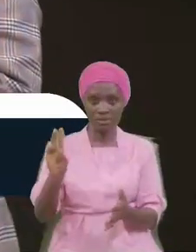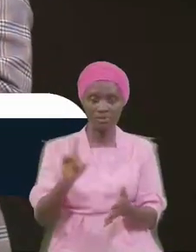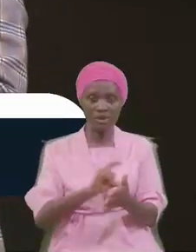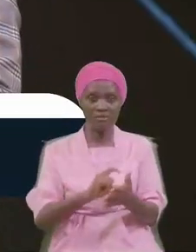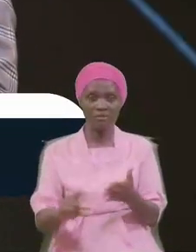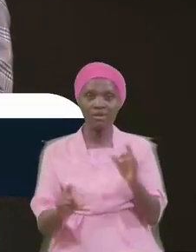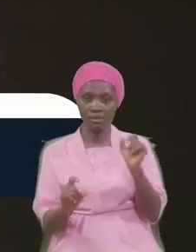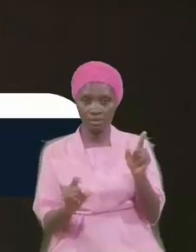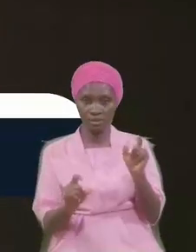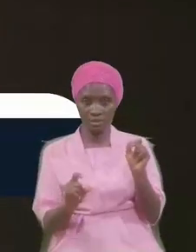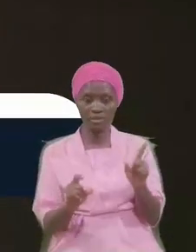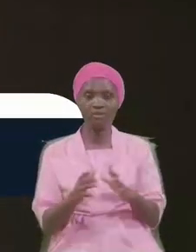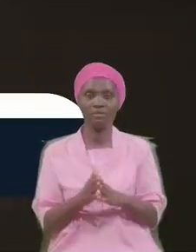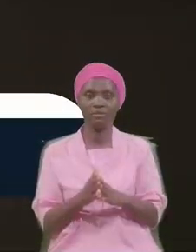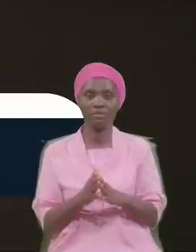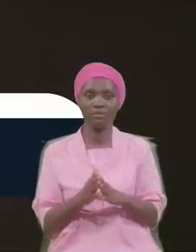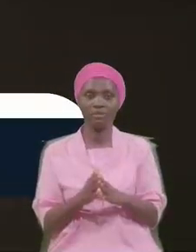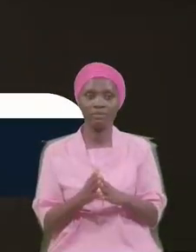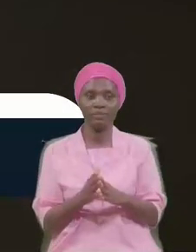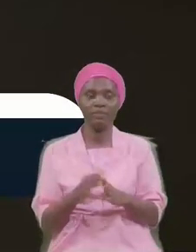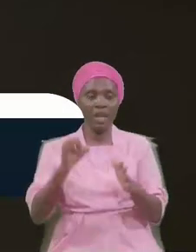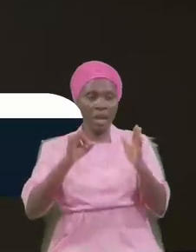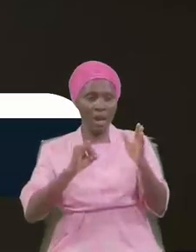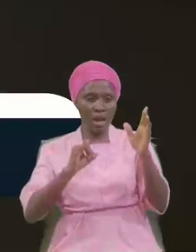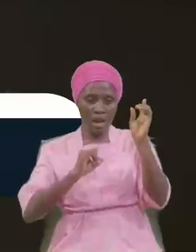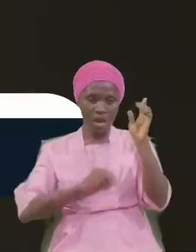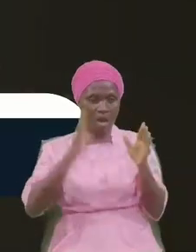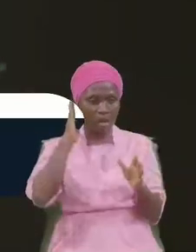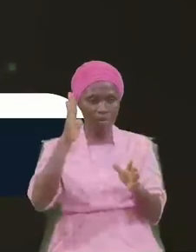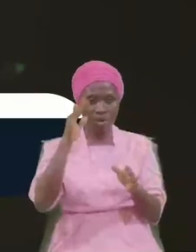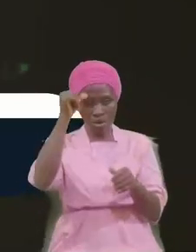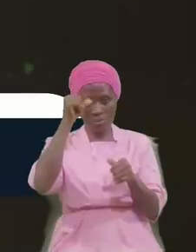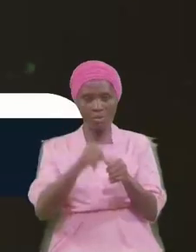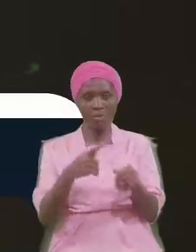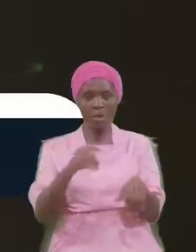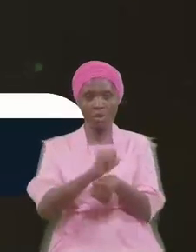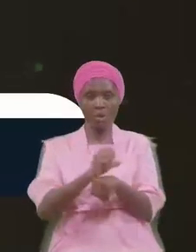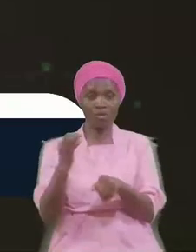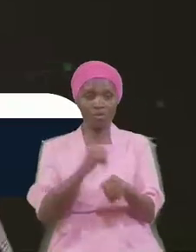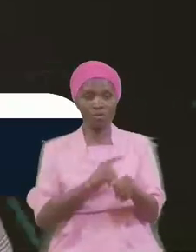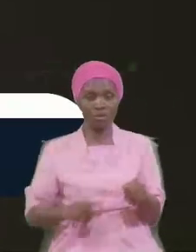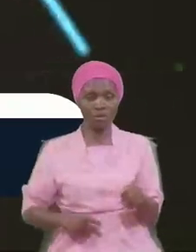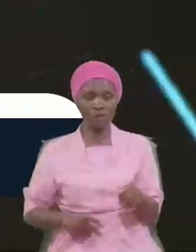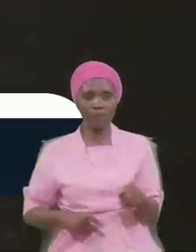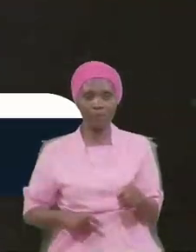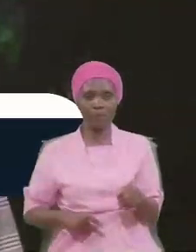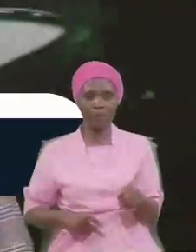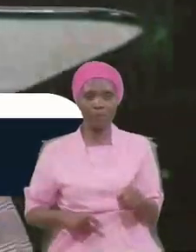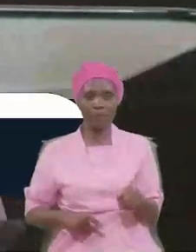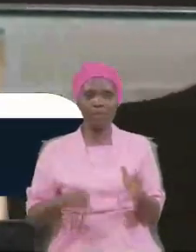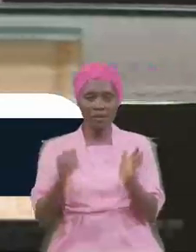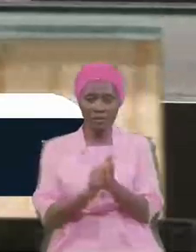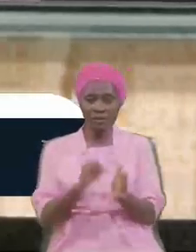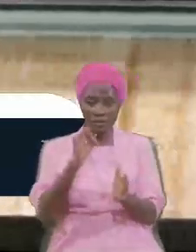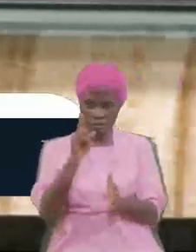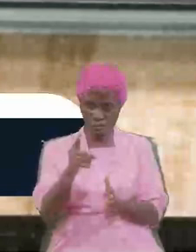Psaume 77, verset 12. Je rappellerai les œuvres de l'Éternel. C'est ce que vous faites quand